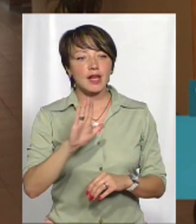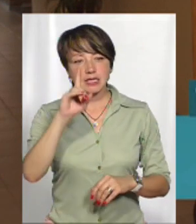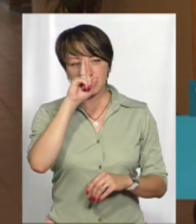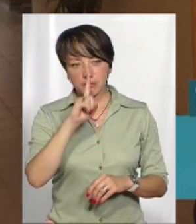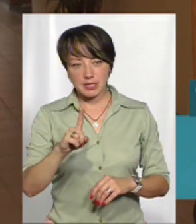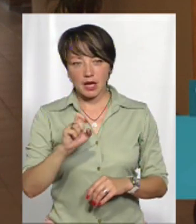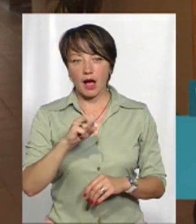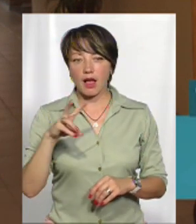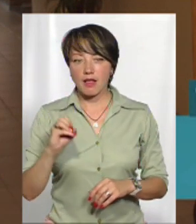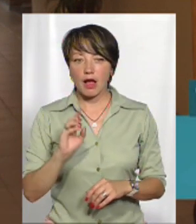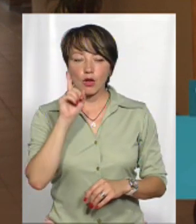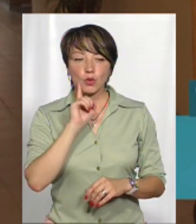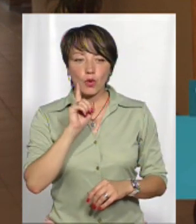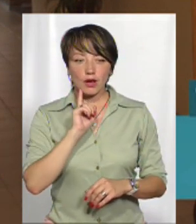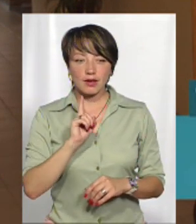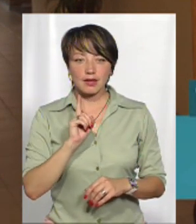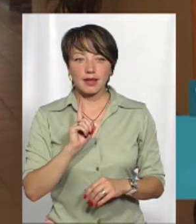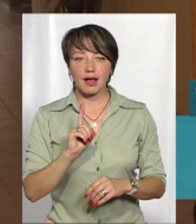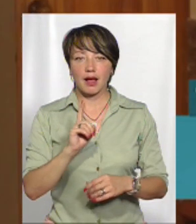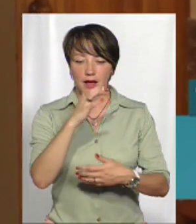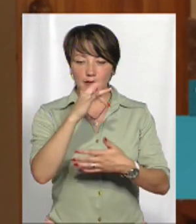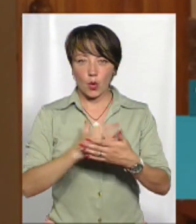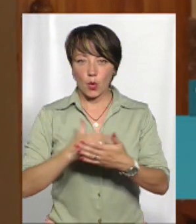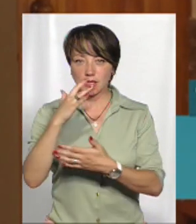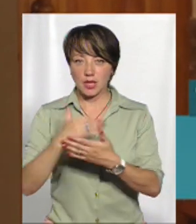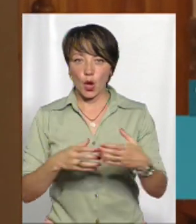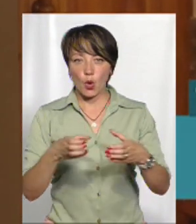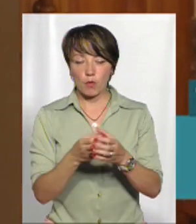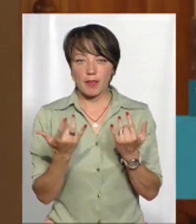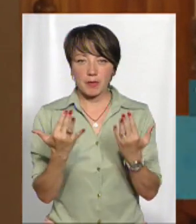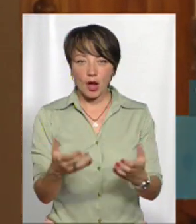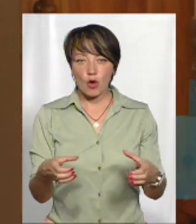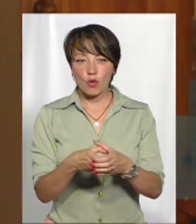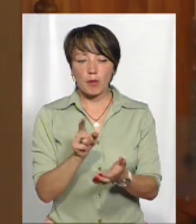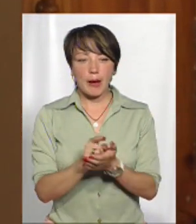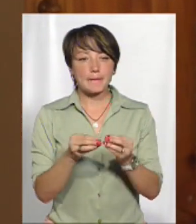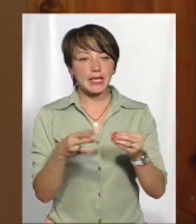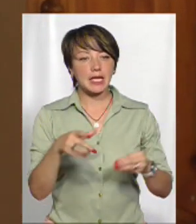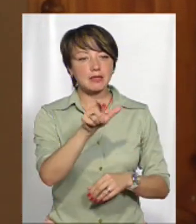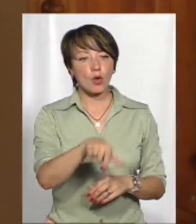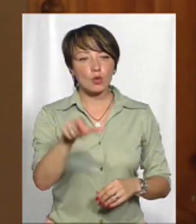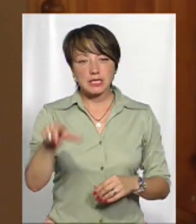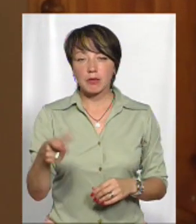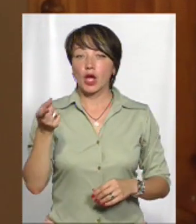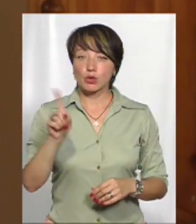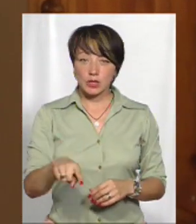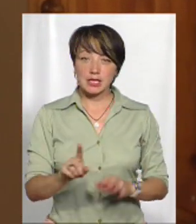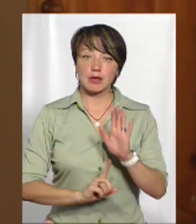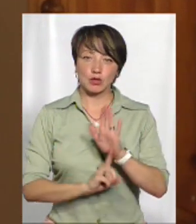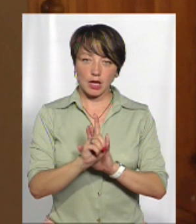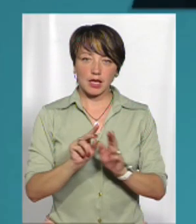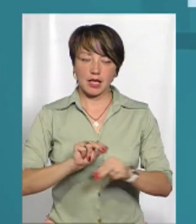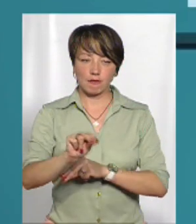місяця. Але доки ми сформуємо розклад та наберемо групи, група має нараховувати 15 осіб, тоді запускається